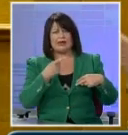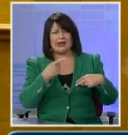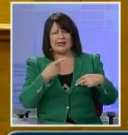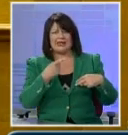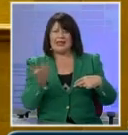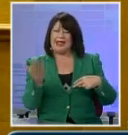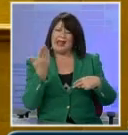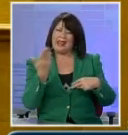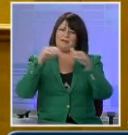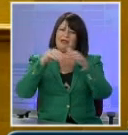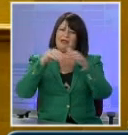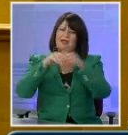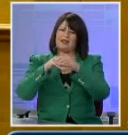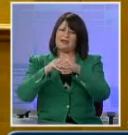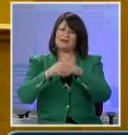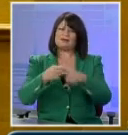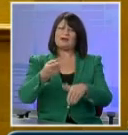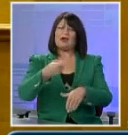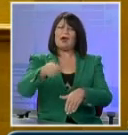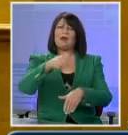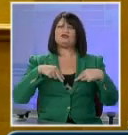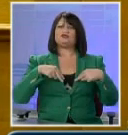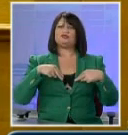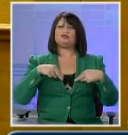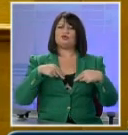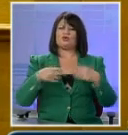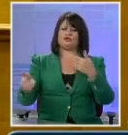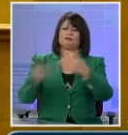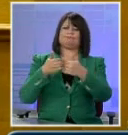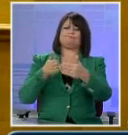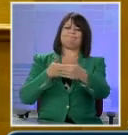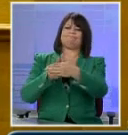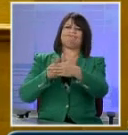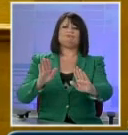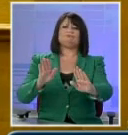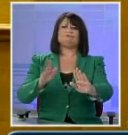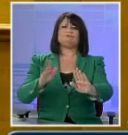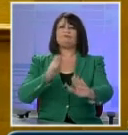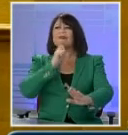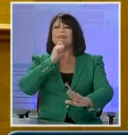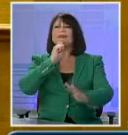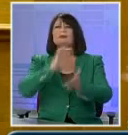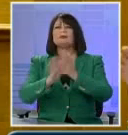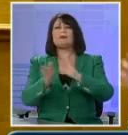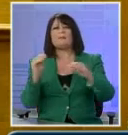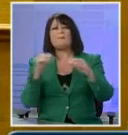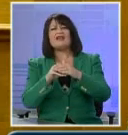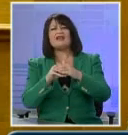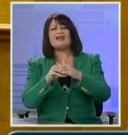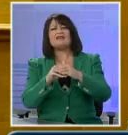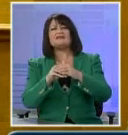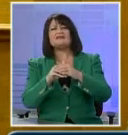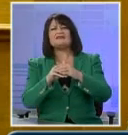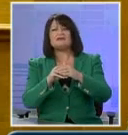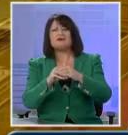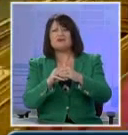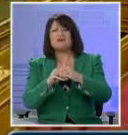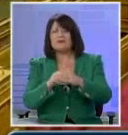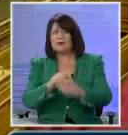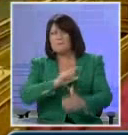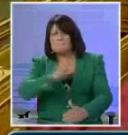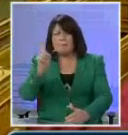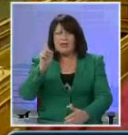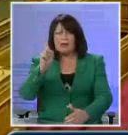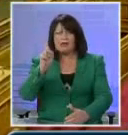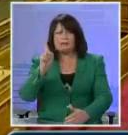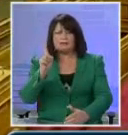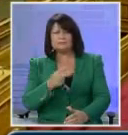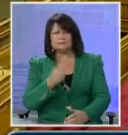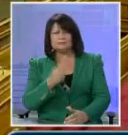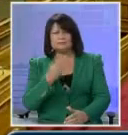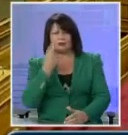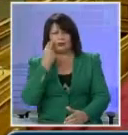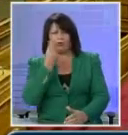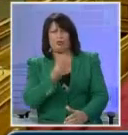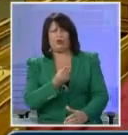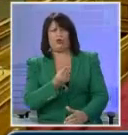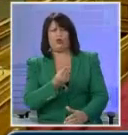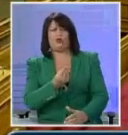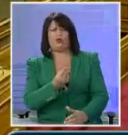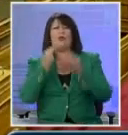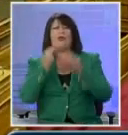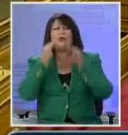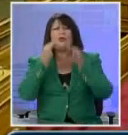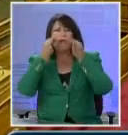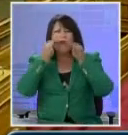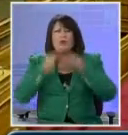και ο άλλος έρχεται και την κλείνει. Κλείνει την πόρτα ολόκληρη για να μην μπουν οι επενδύσεις. Το είδαμε στην περίπτωση της Κόσκο. Το είδαμε